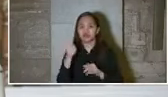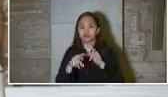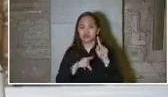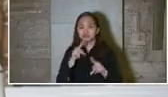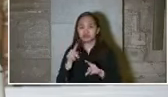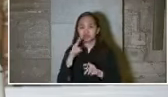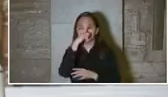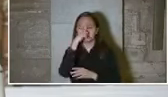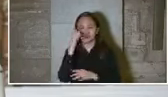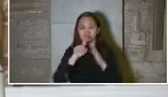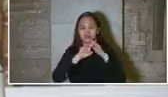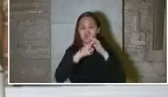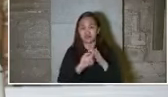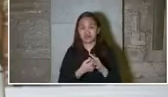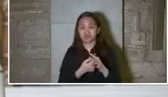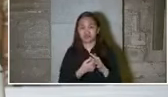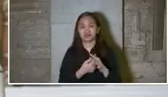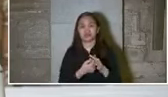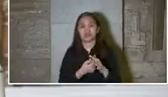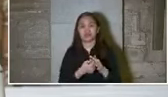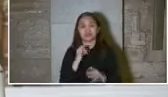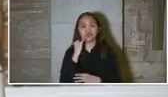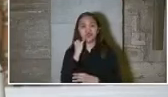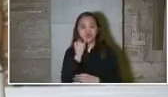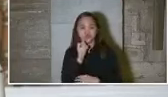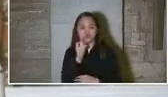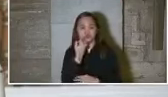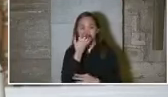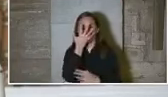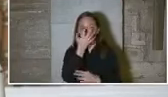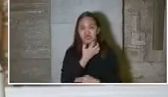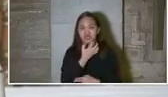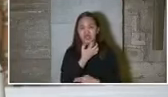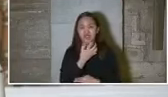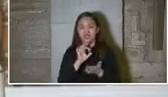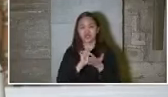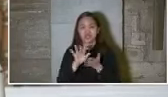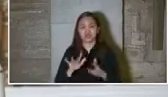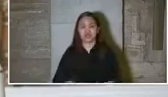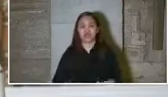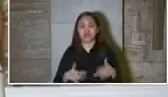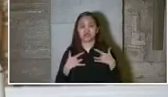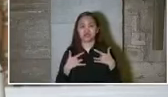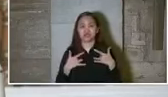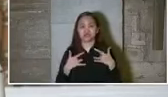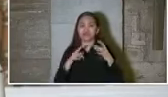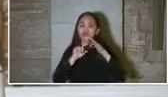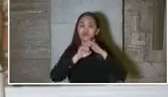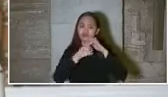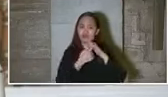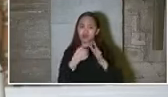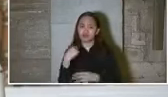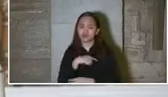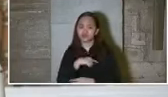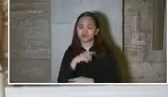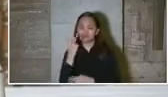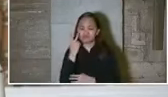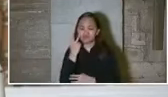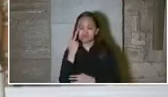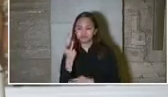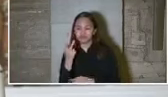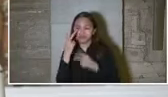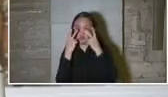ang inggit, ang galit at inis sa buhay. Simulan nating tingnan